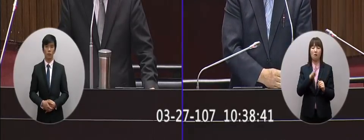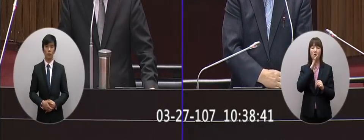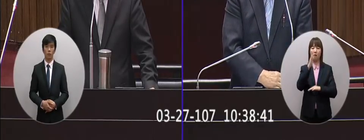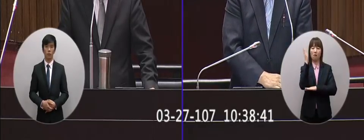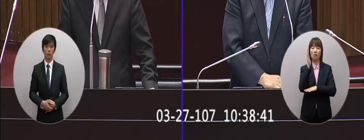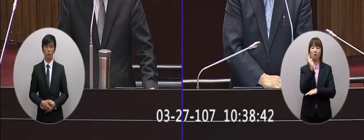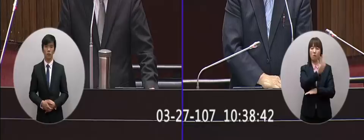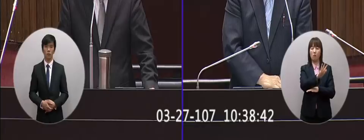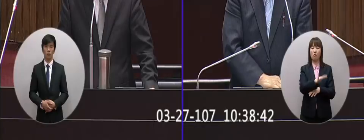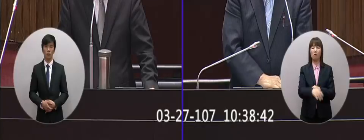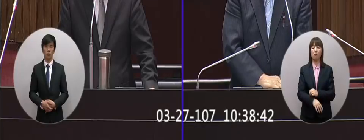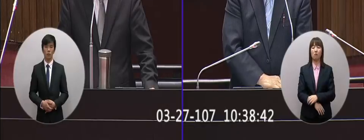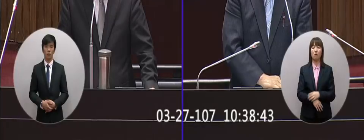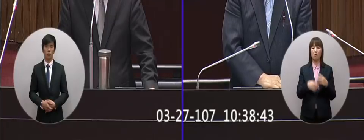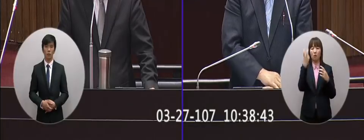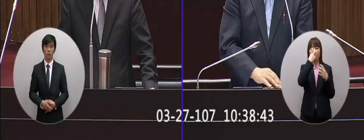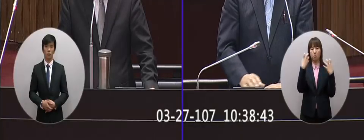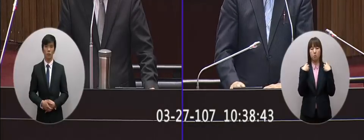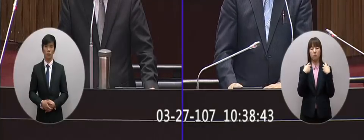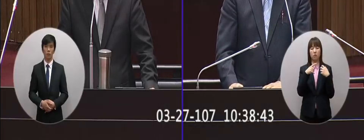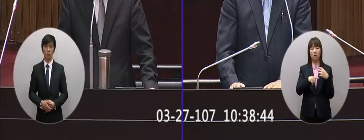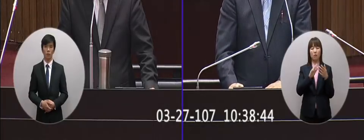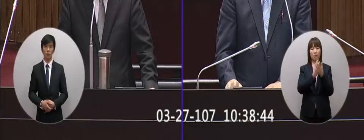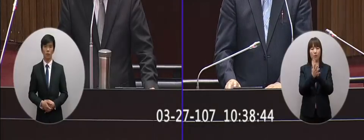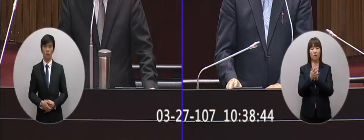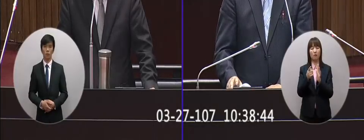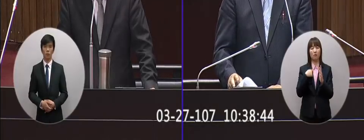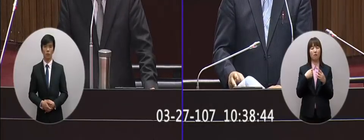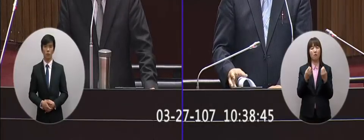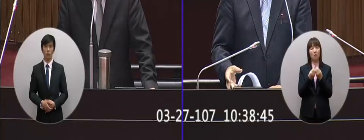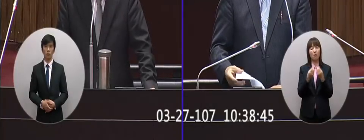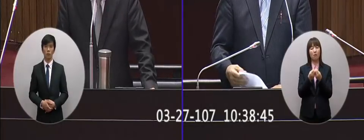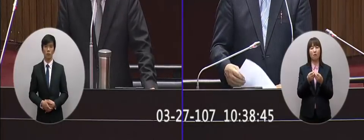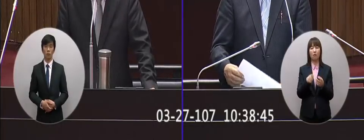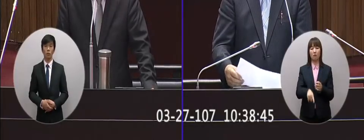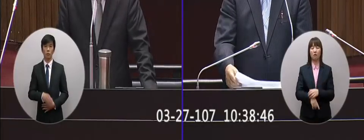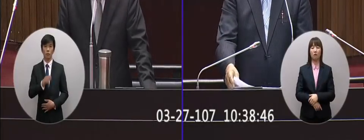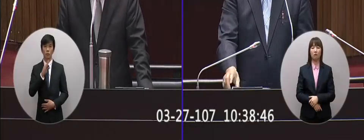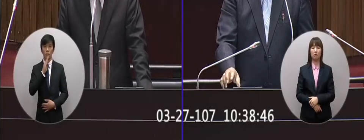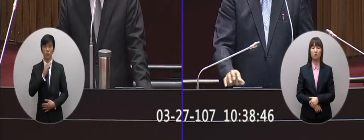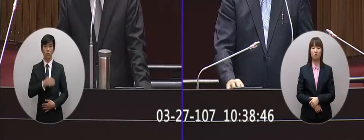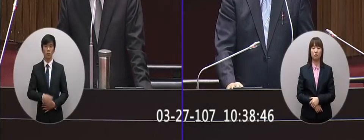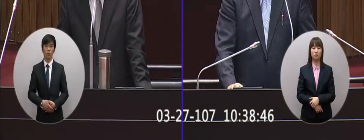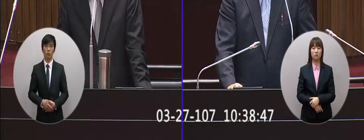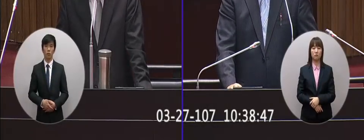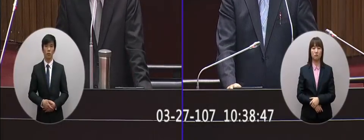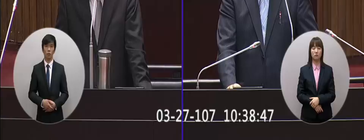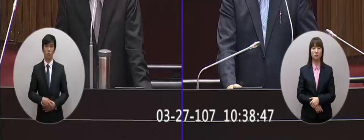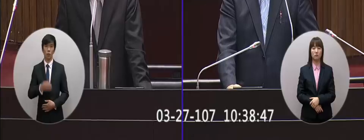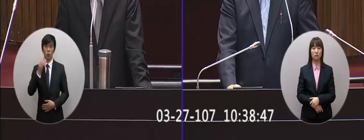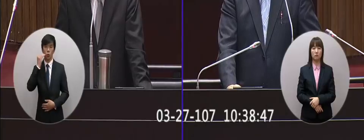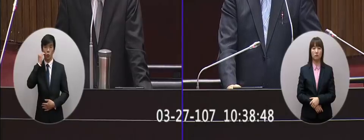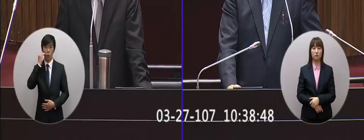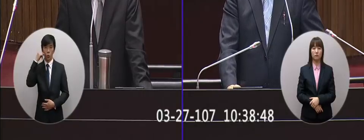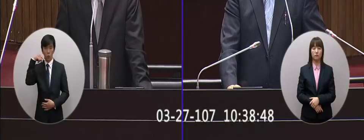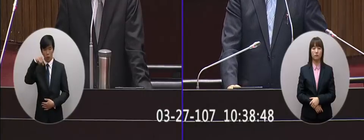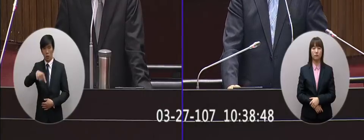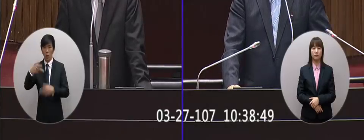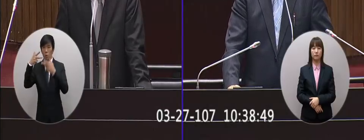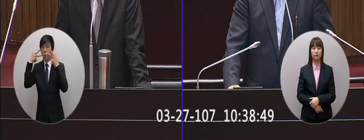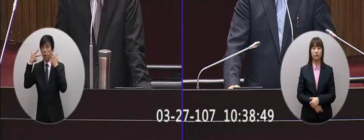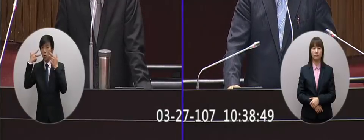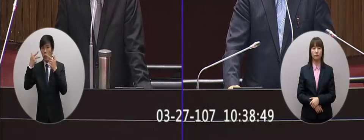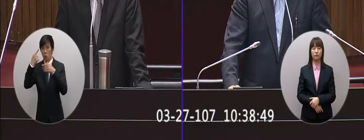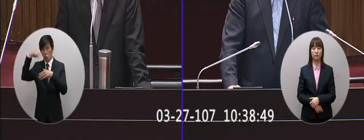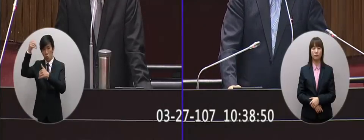是工厂机关在管理。这个时候，我们到底应该怎么解这个事？ 是如果哈、哦，它本身是传统领域， 对